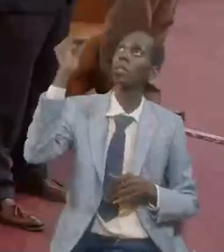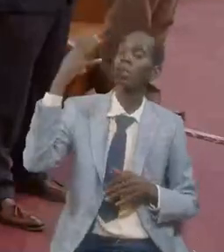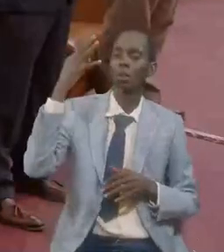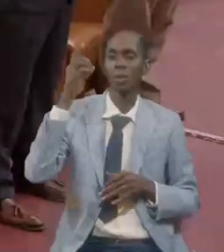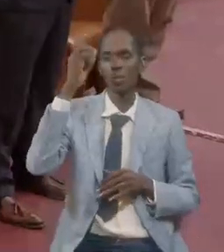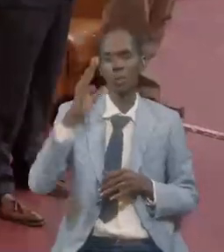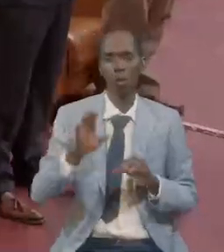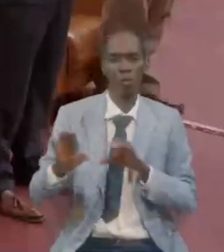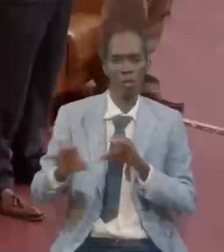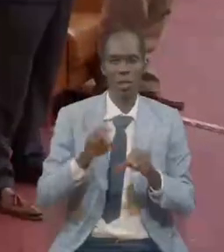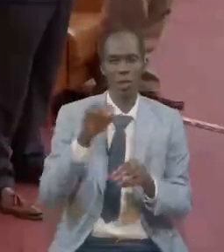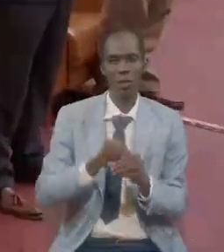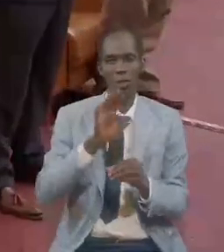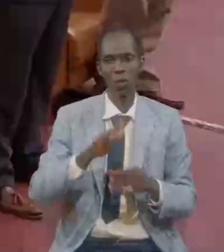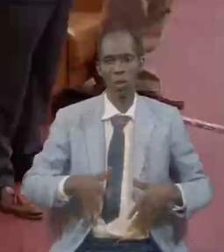dans votre vie?